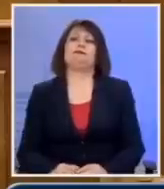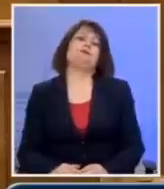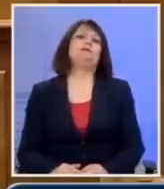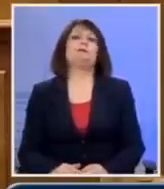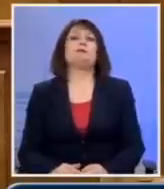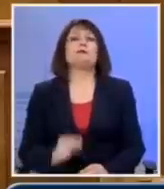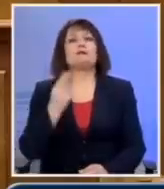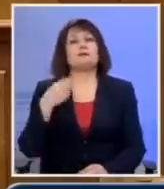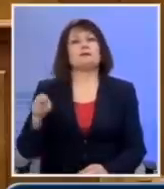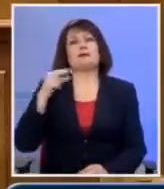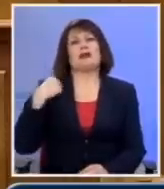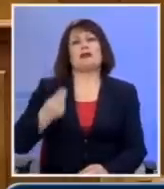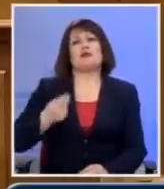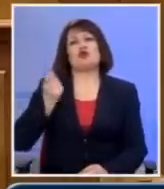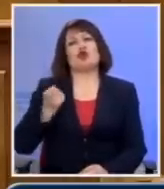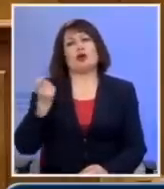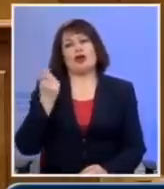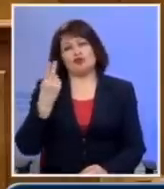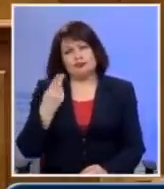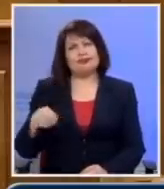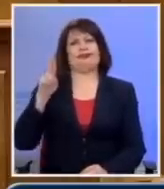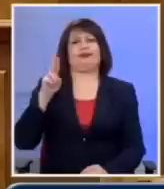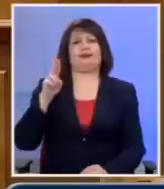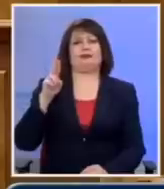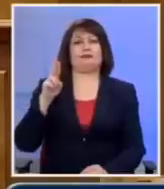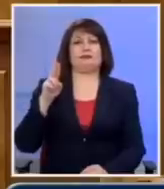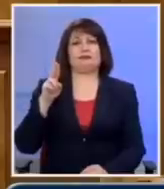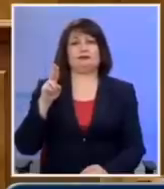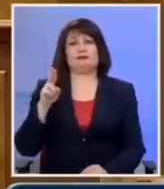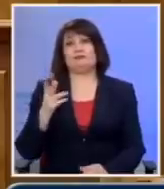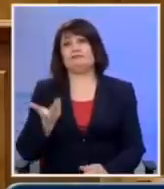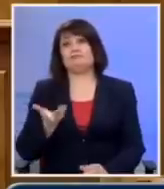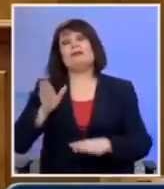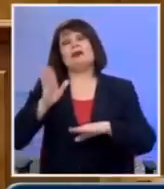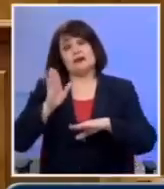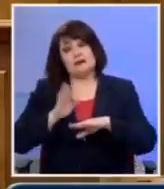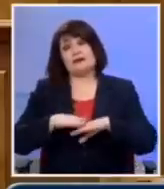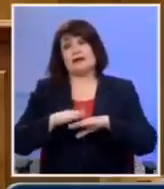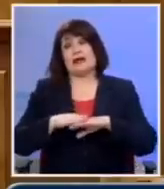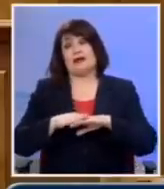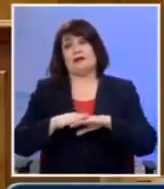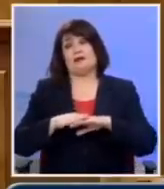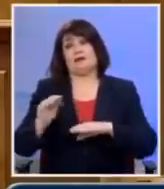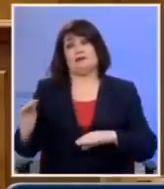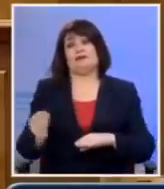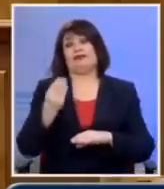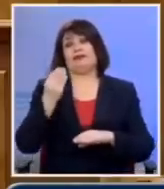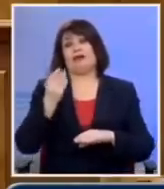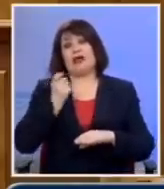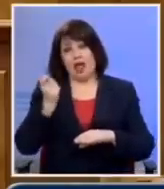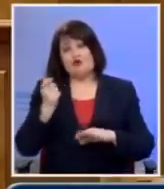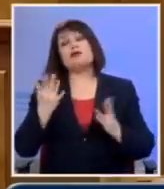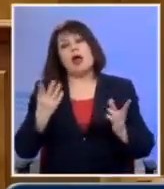Εκτόξευση του δημόσιου χρέους, που υποτίθεται ότι ήταν η αιτία, η βασική αιτία που οδηγηθήκαμε στα μνημόνια,